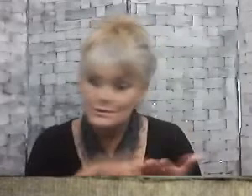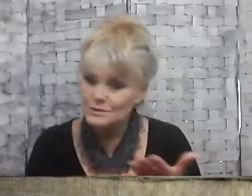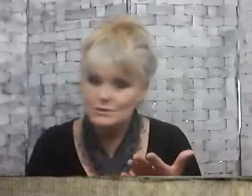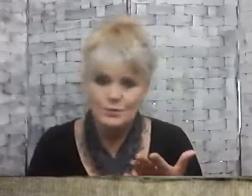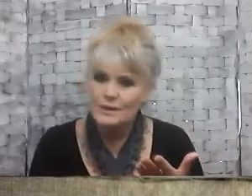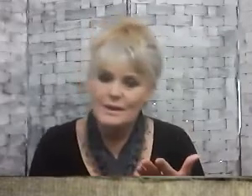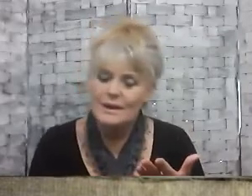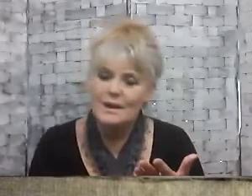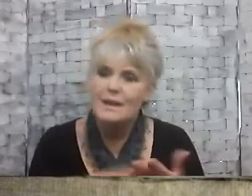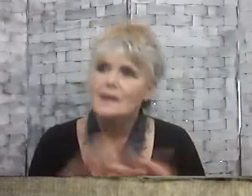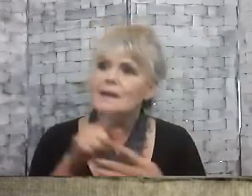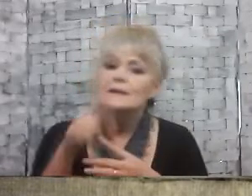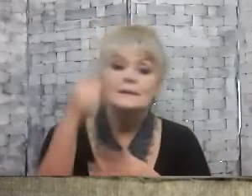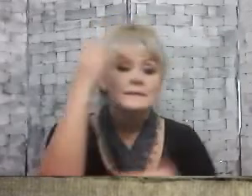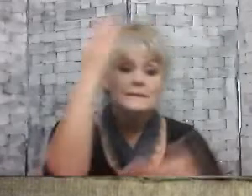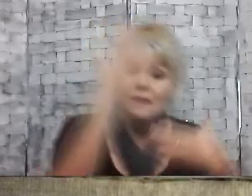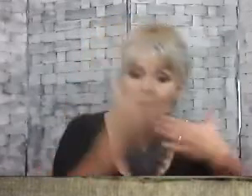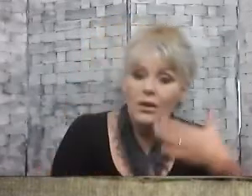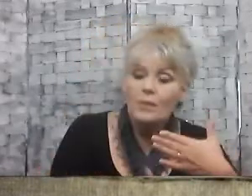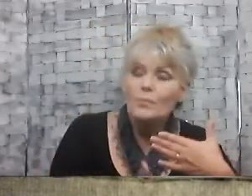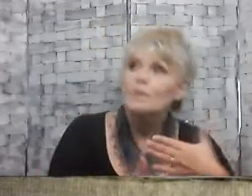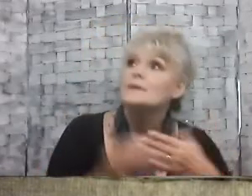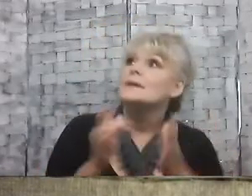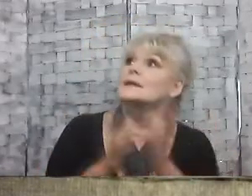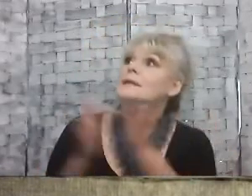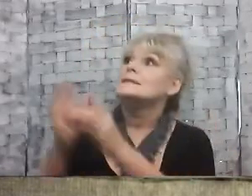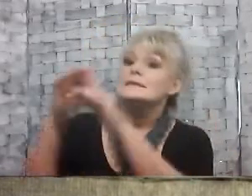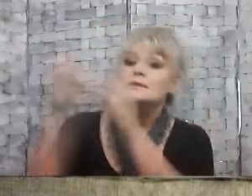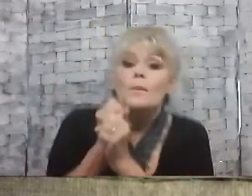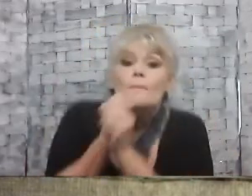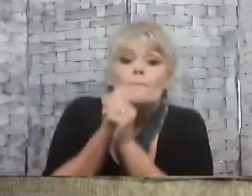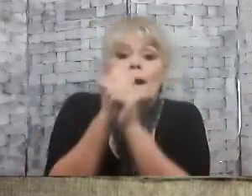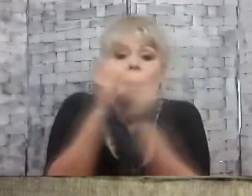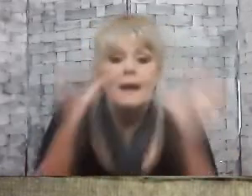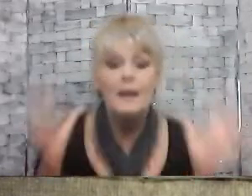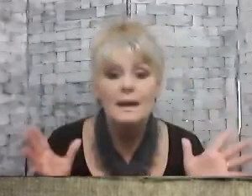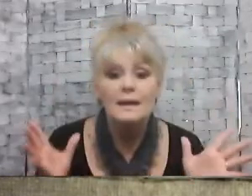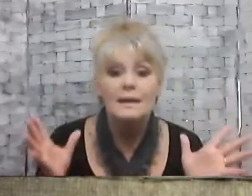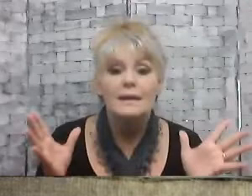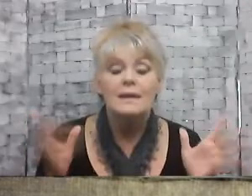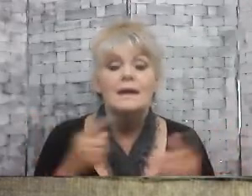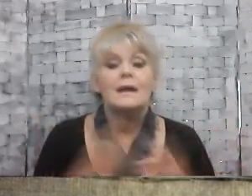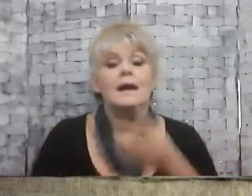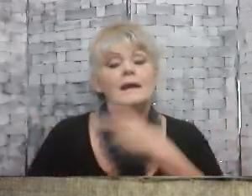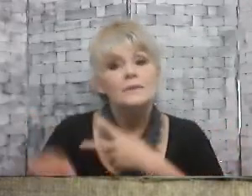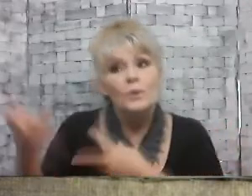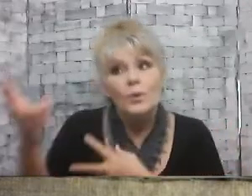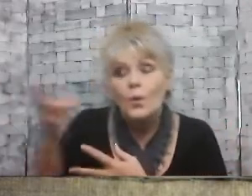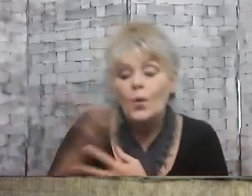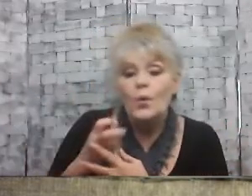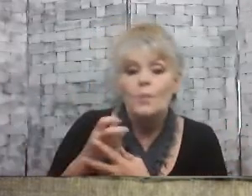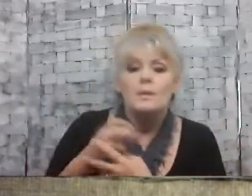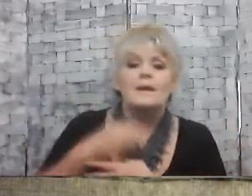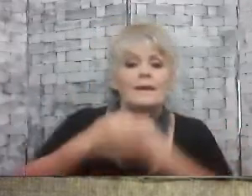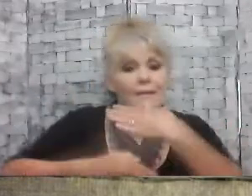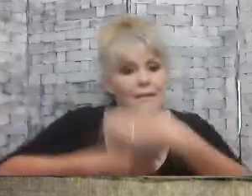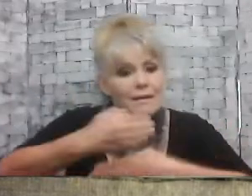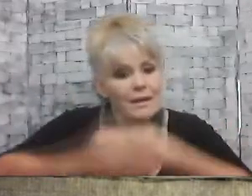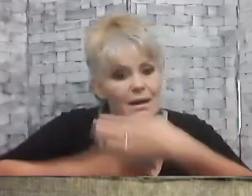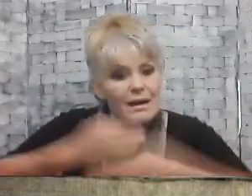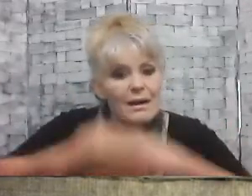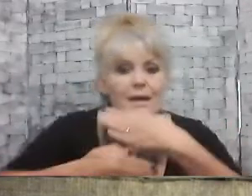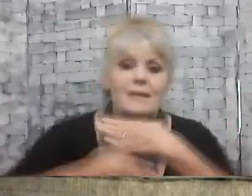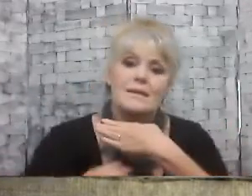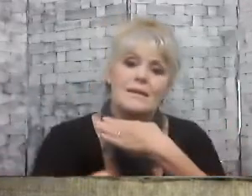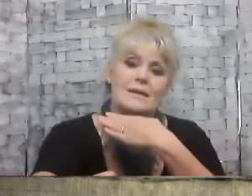story vertel nie. Jesus het nie net iets kom klaarmaak nie, hy het iets kom begin. Hy het iets kom doen en leer en hy het dit begin doen en nou gaan